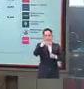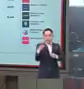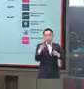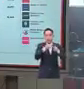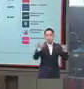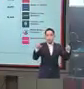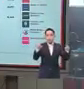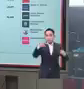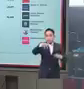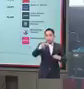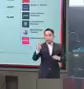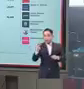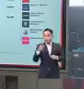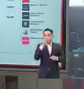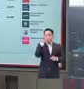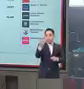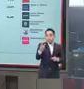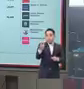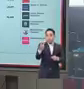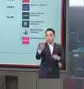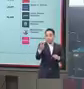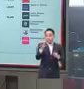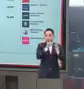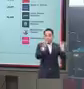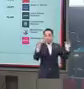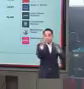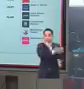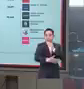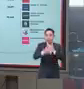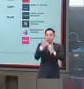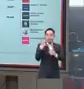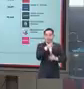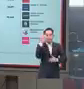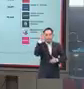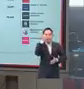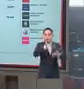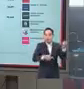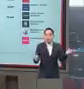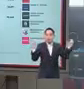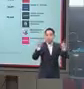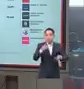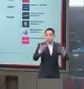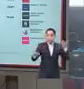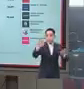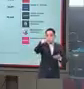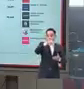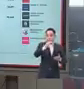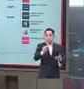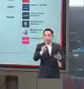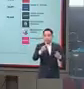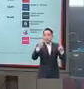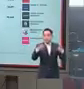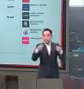gelombang PN yang disaksikan di peringkat kebangsaan kita tak tahu apa yang akan berlaku di sini mungkin Pian akan memberikan